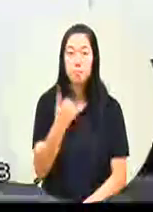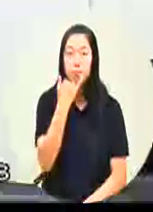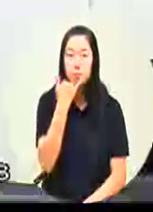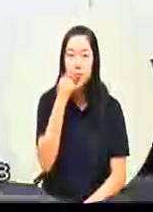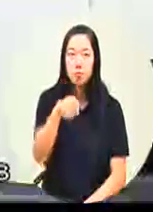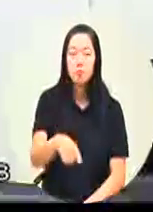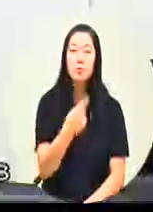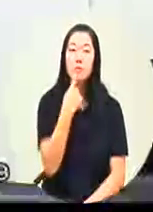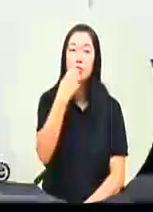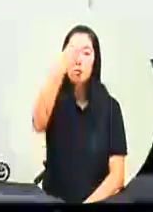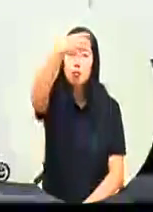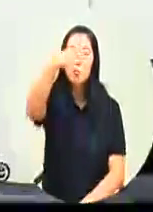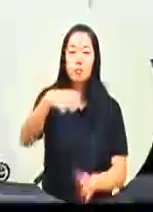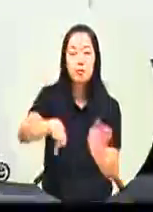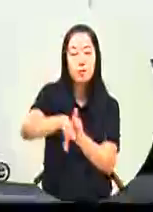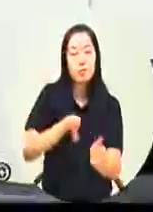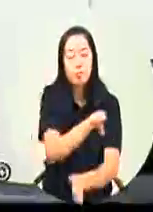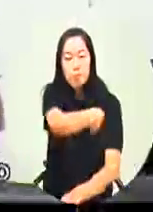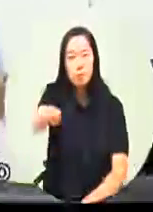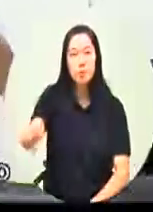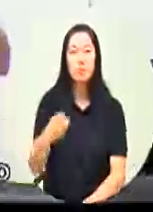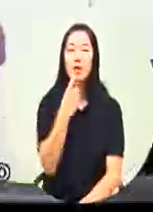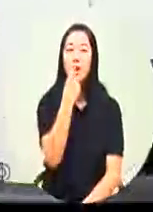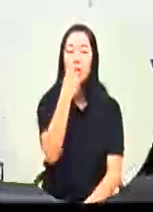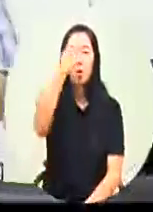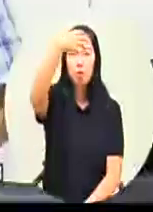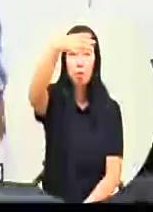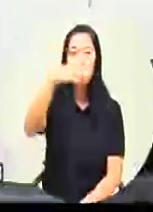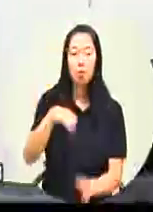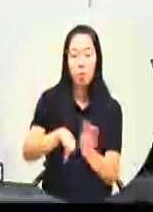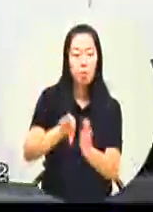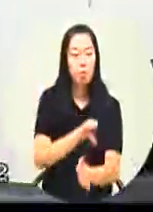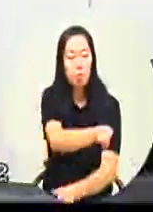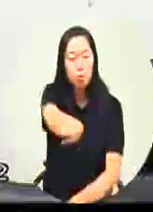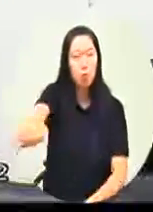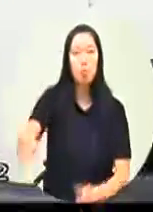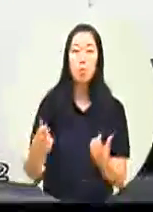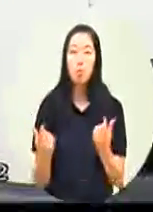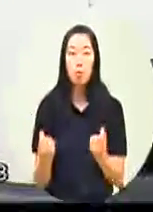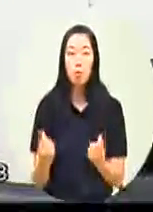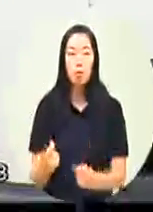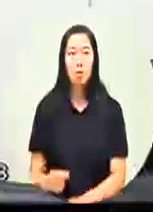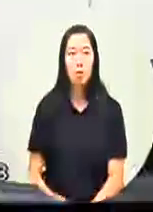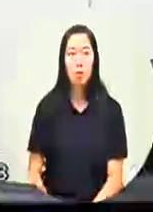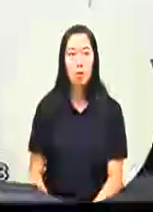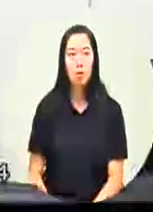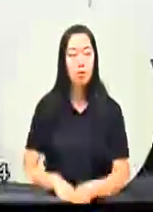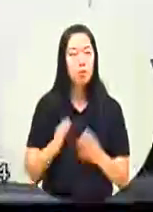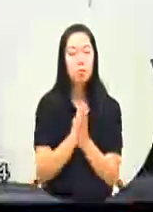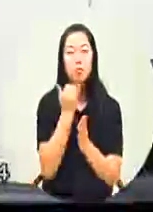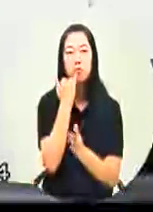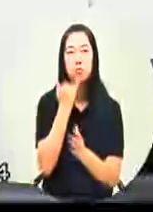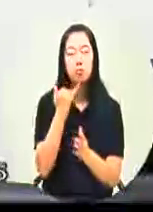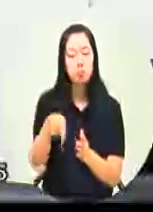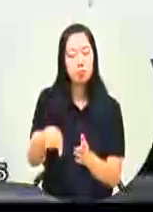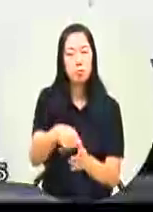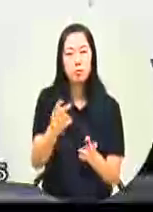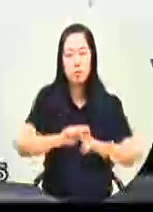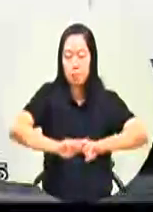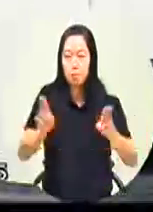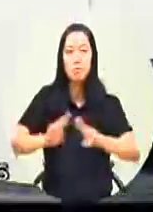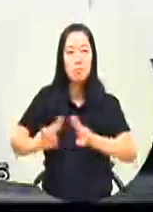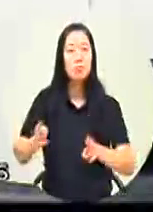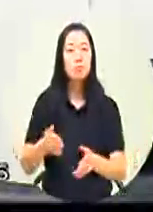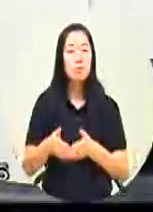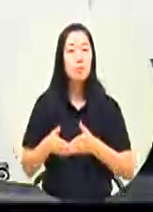转的这些，或是绿灯右转的，你如果没有绿灯右转一样，那些都应该要开放，应该要改善。